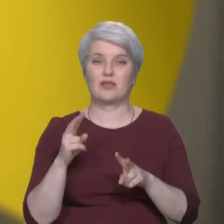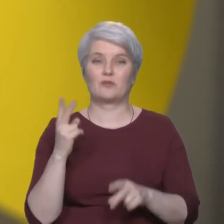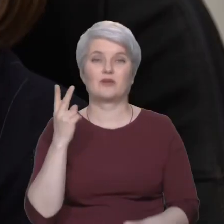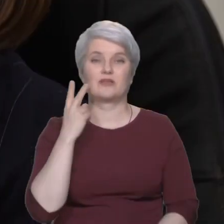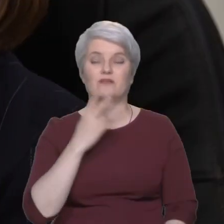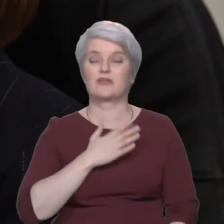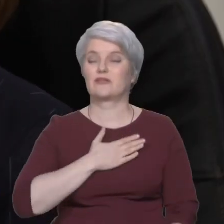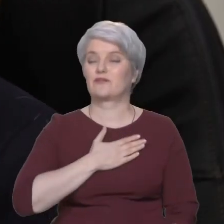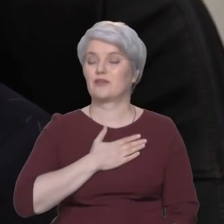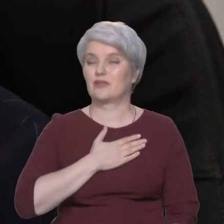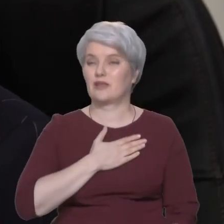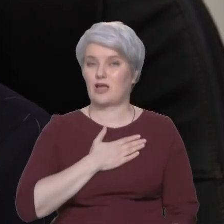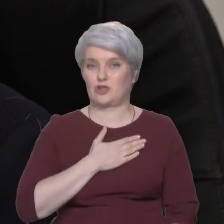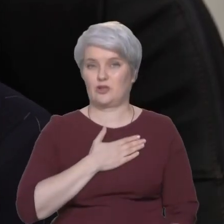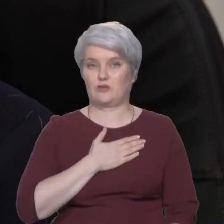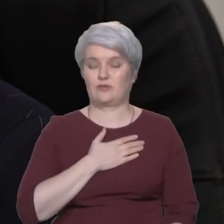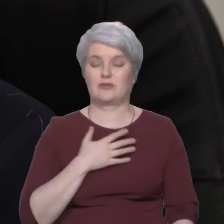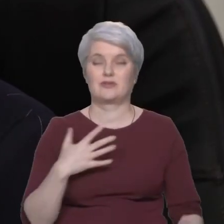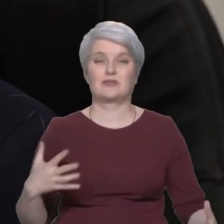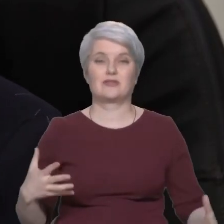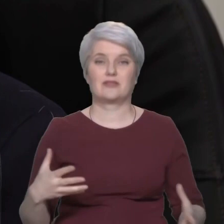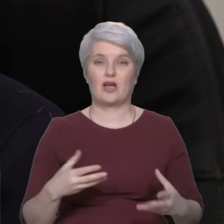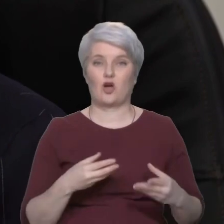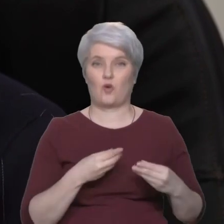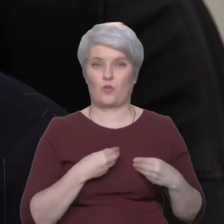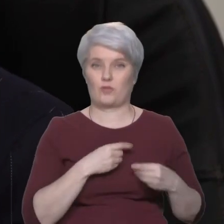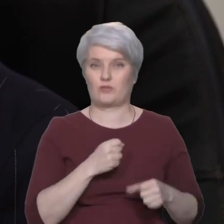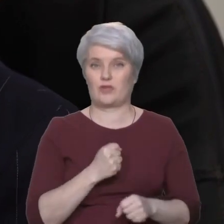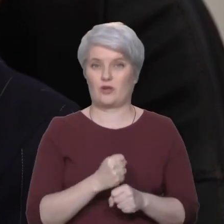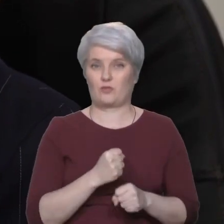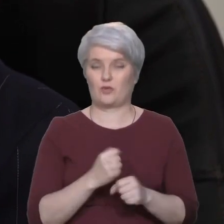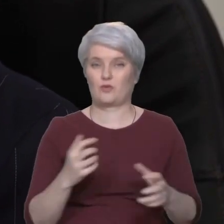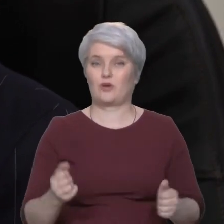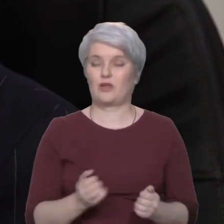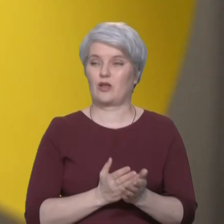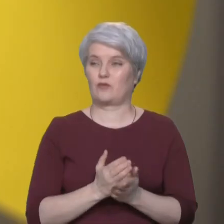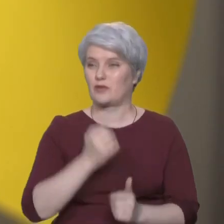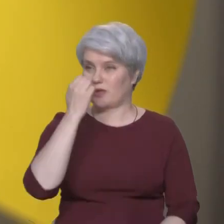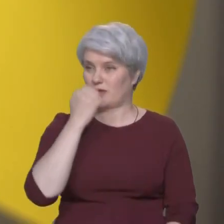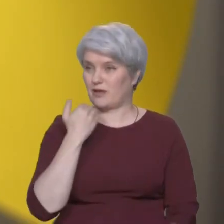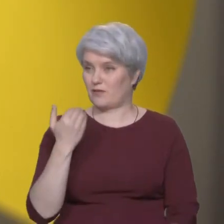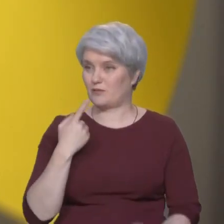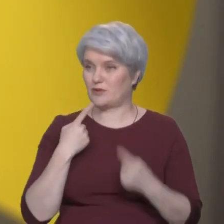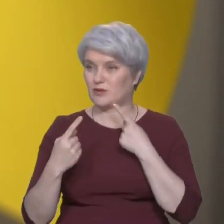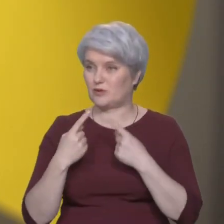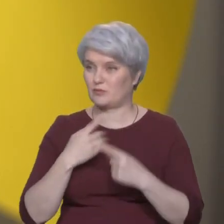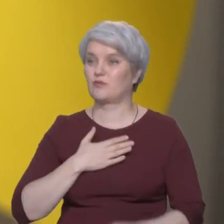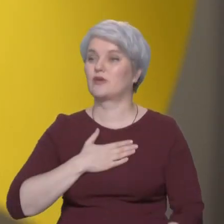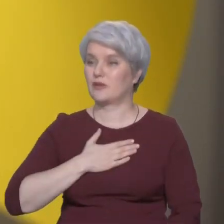з вдячністю і з захопленням за роботою рятувальників. Пане Крук, я вам дуже дякую за цю розмову. Дякую. Дякую.